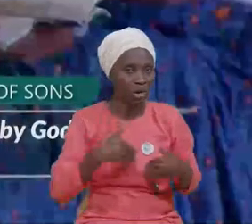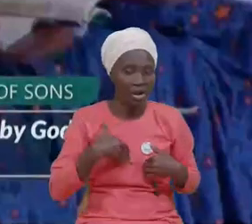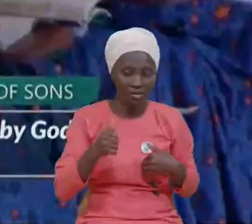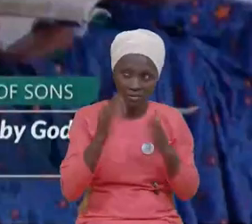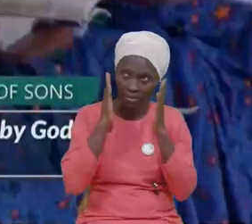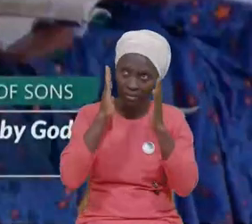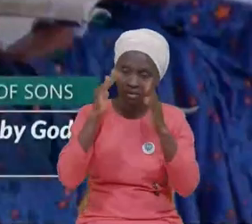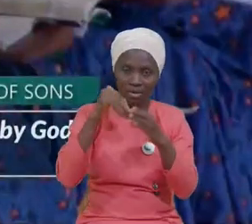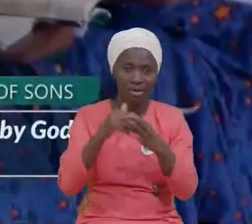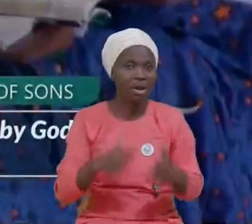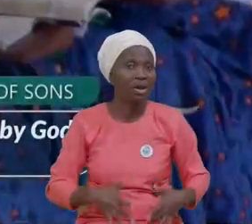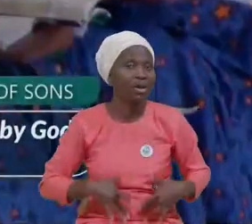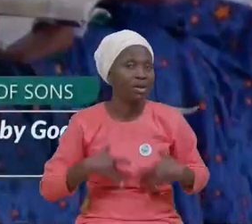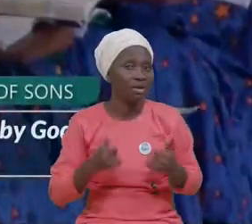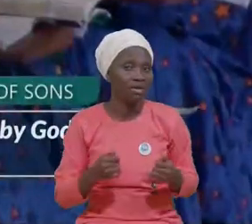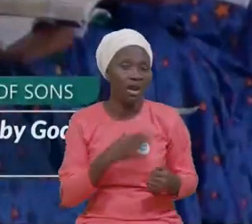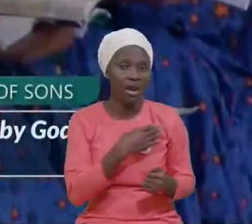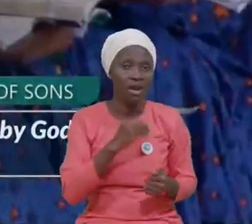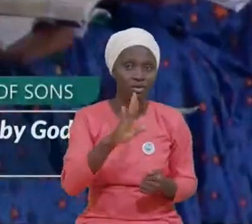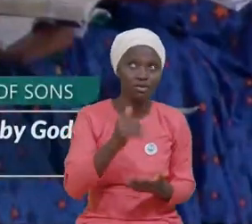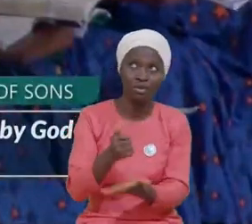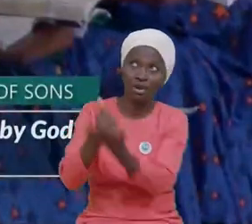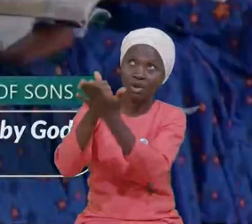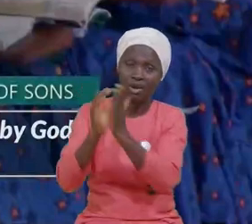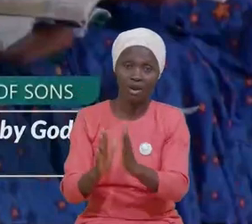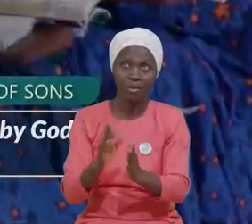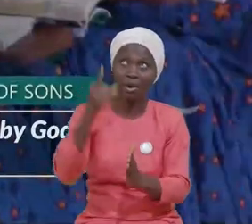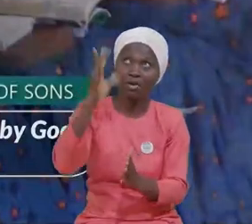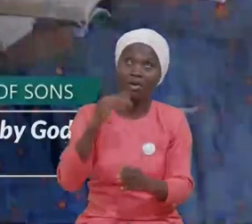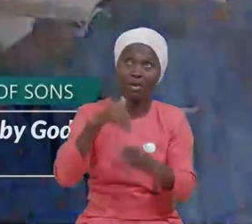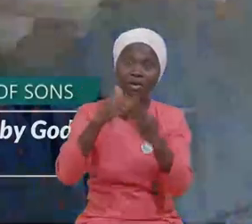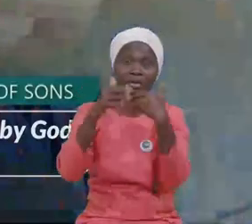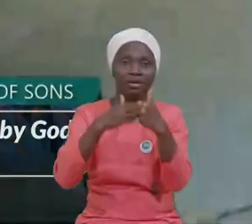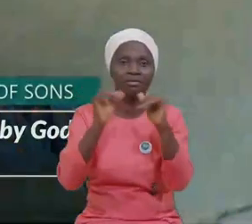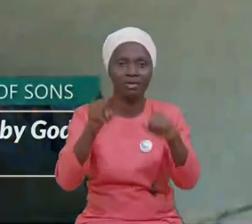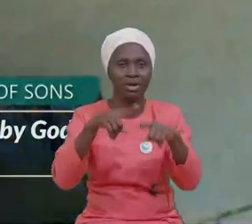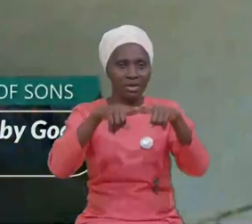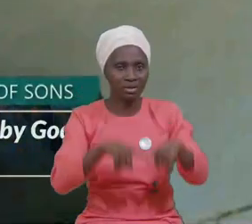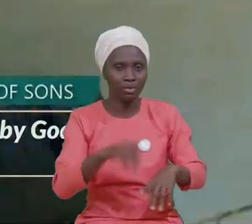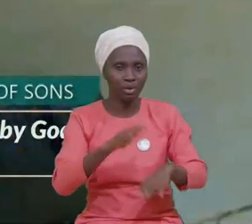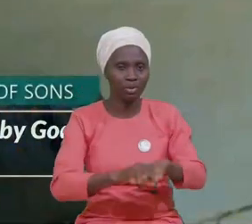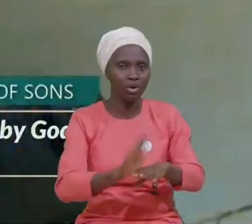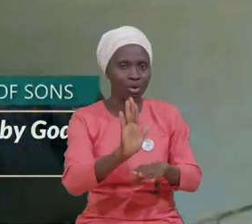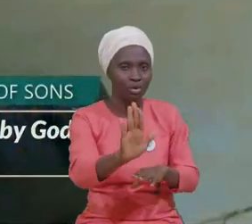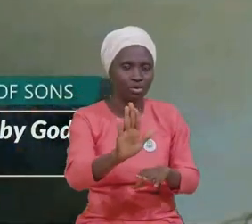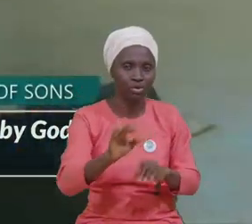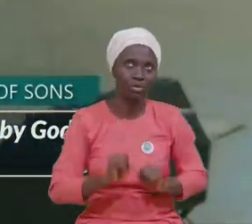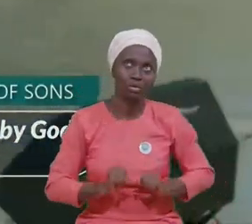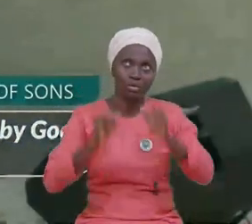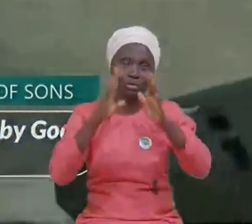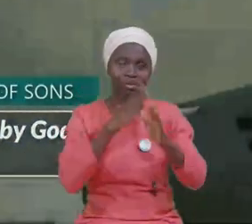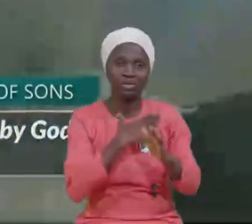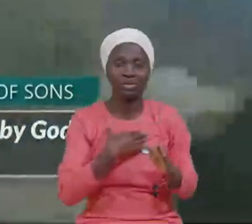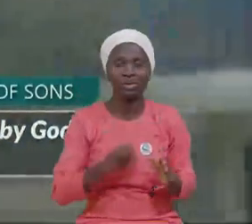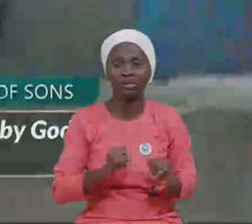es focalisé, concentré dans la vie. Et le Père Céleste peut compter sur ton engagement et sur ta